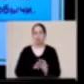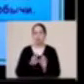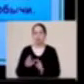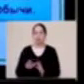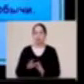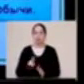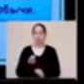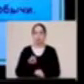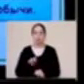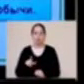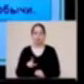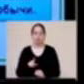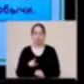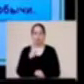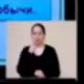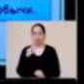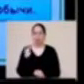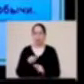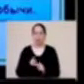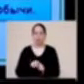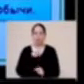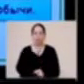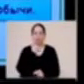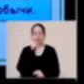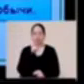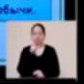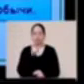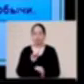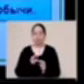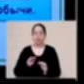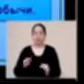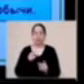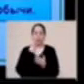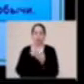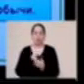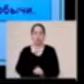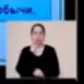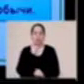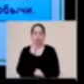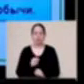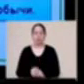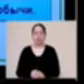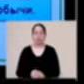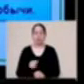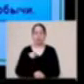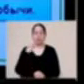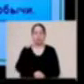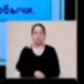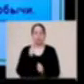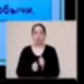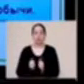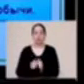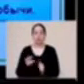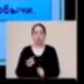показывает профиль клюва хищных птиц? Ребята, посмотрите внимательно. Я думаю, каждый